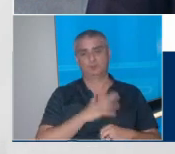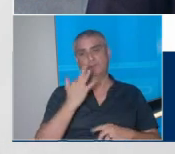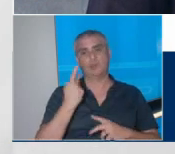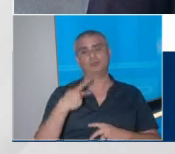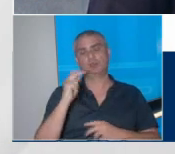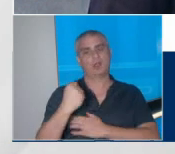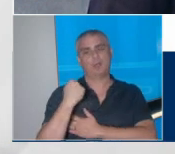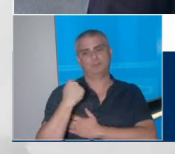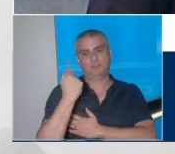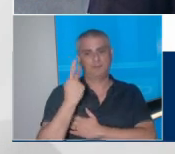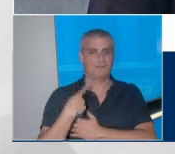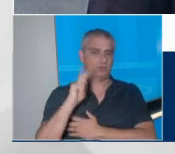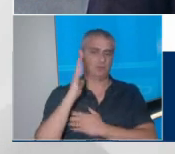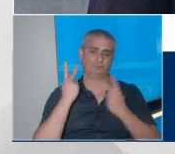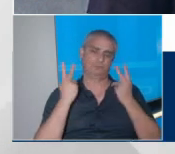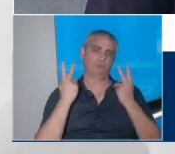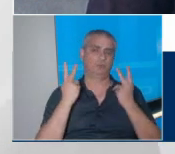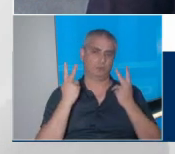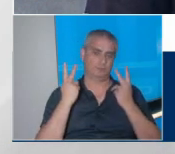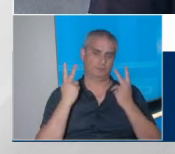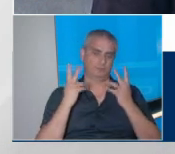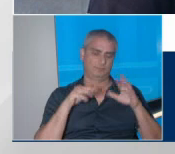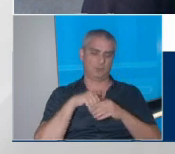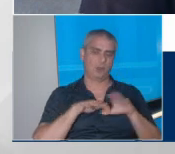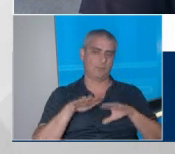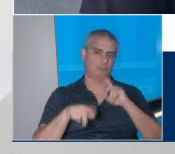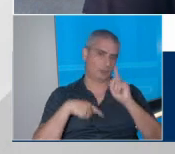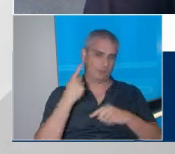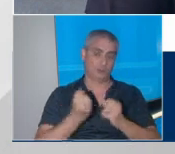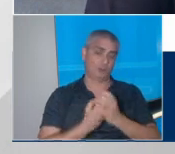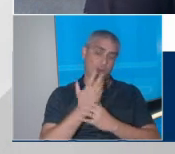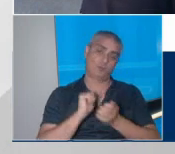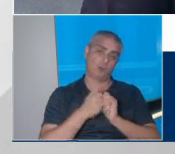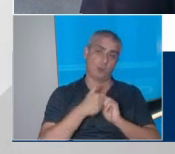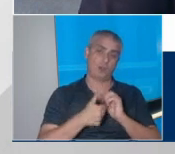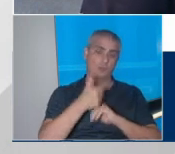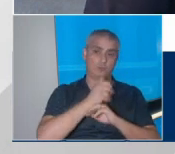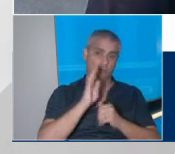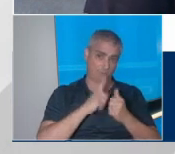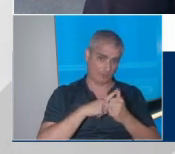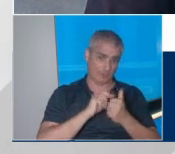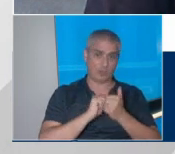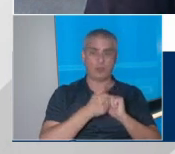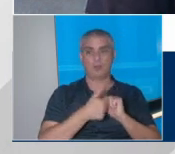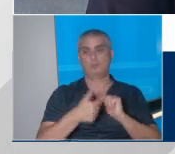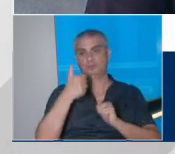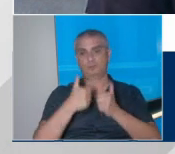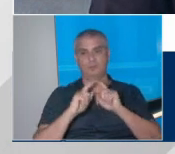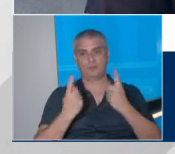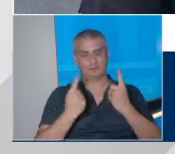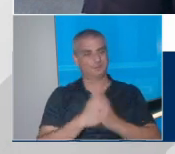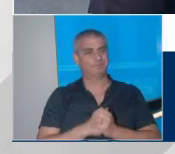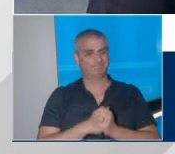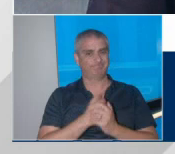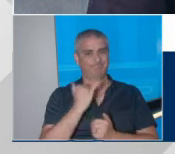כמה שיותר חזקים וכמה שיותר משמעותיים בממשלה הבאה, שתקום או ברשות נתניהו או ברשות מועמד אחר.